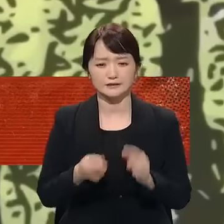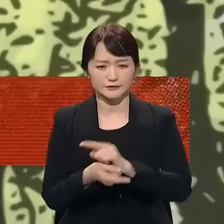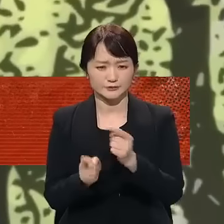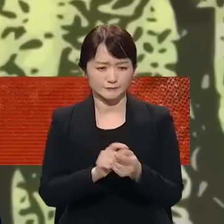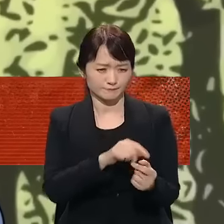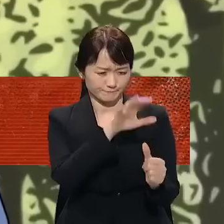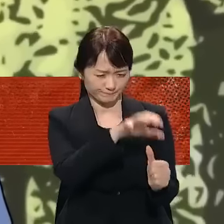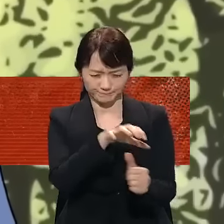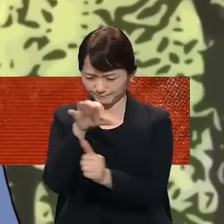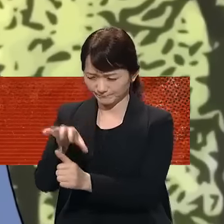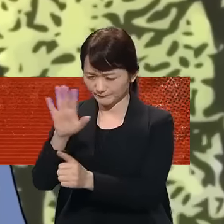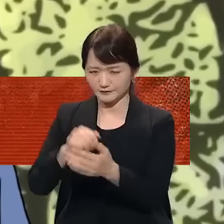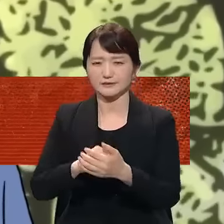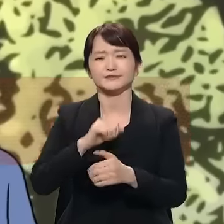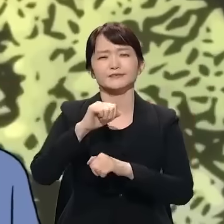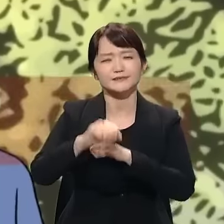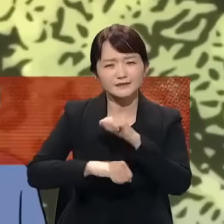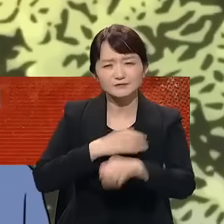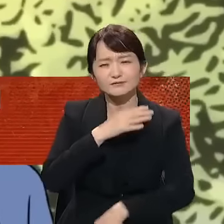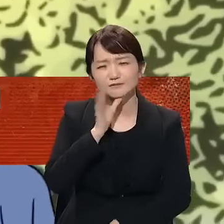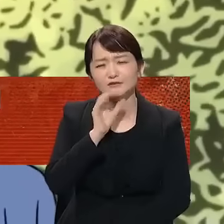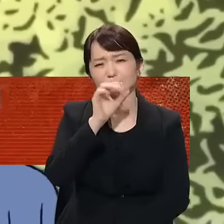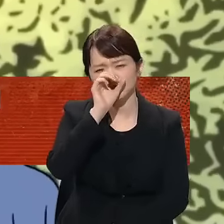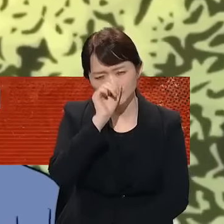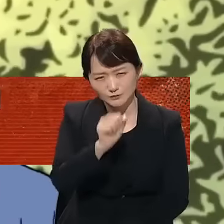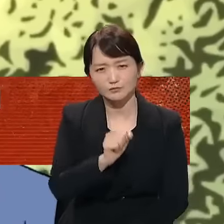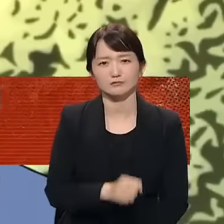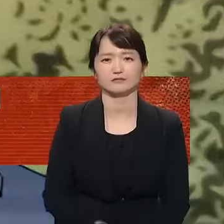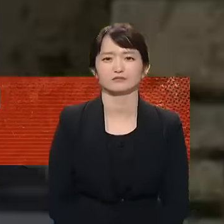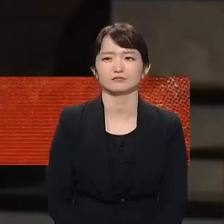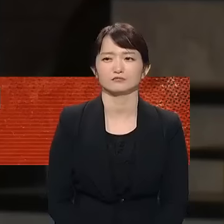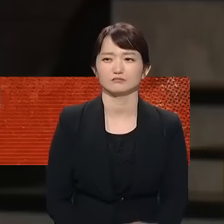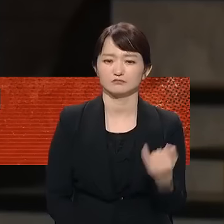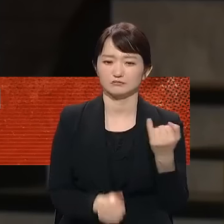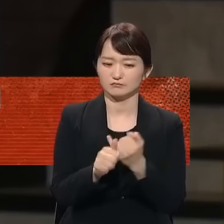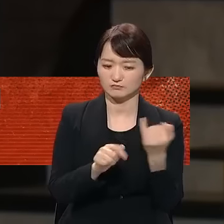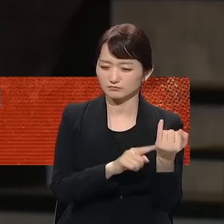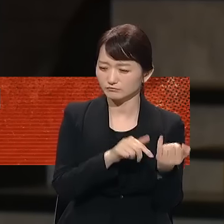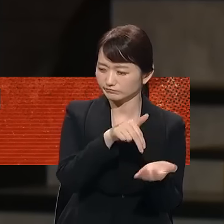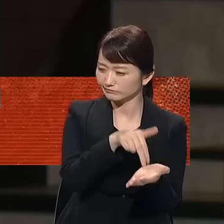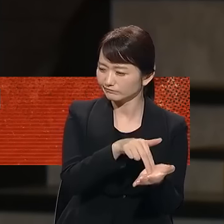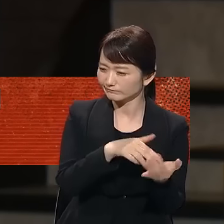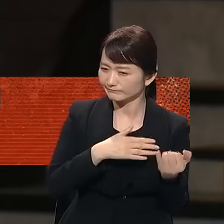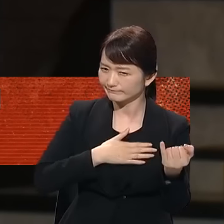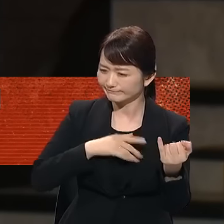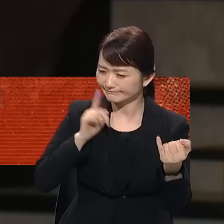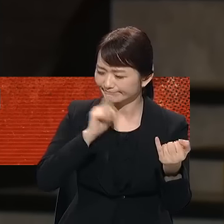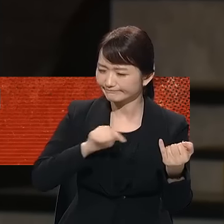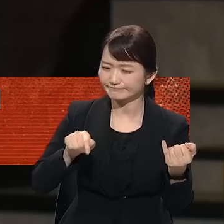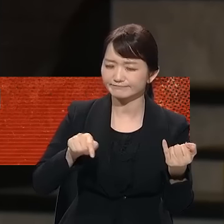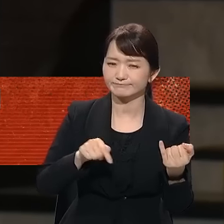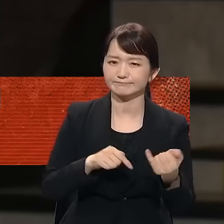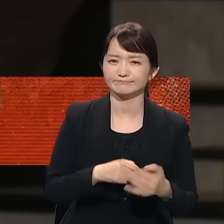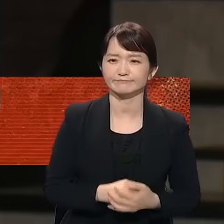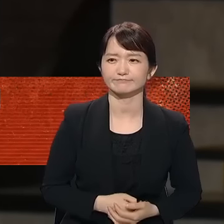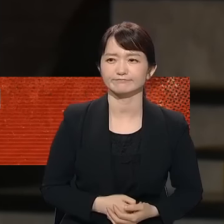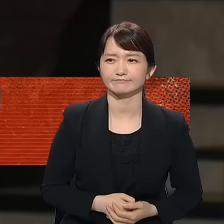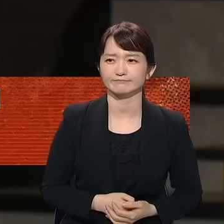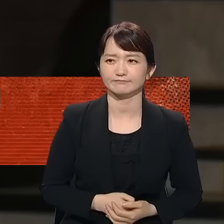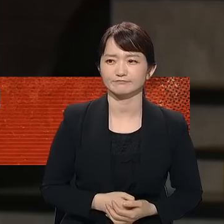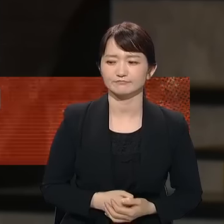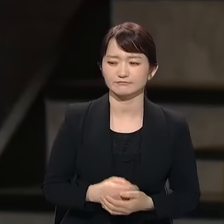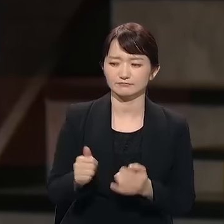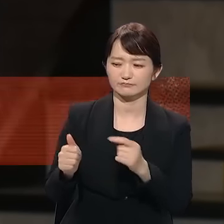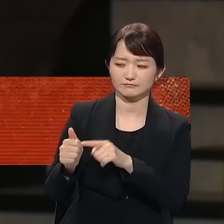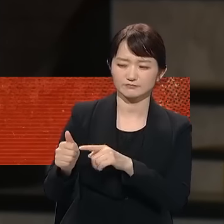않으면서 자유롭게 늙었으면 좋겠어라고 얘기를 하는데이 아내 입장에서 기분이 좀 나쁜 거예요 그래서 설마 바람